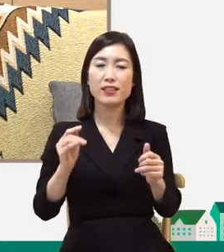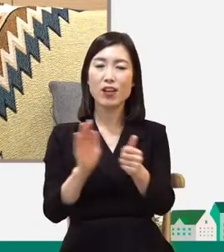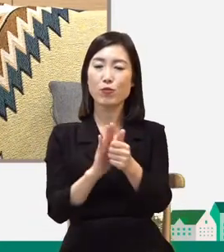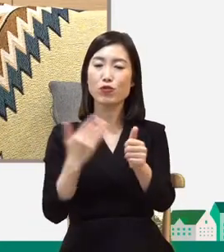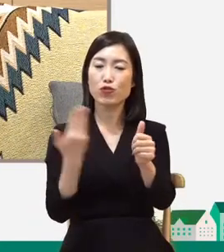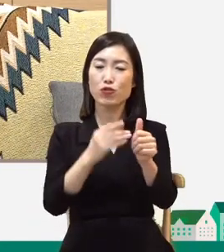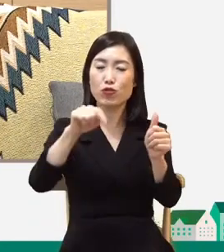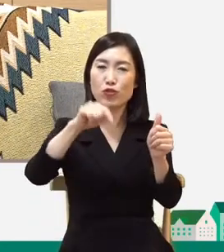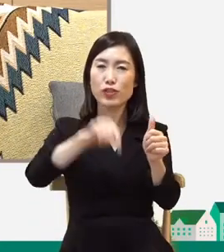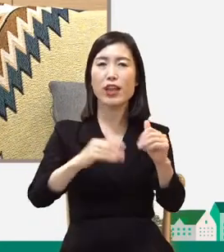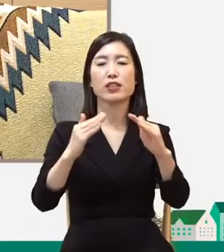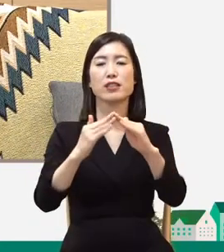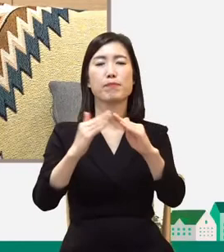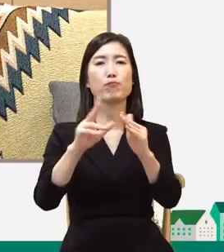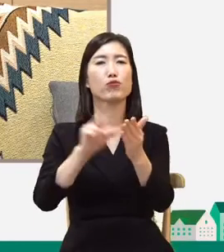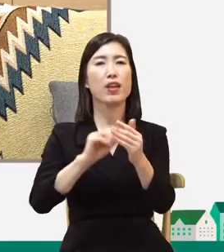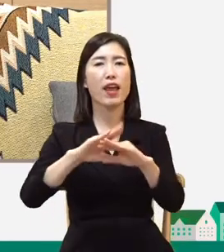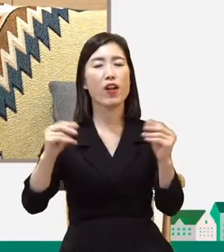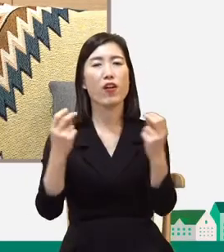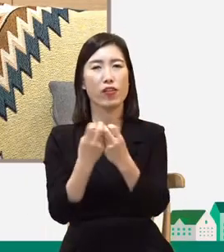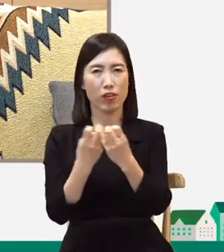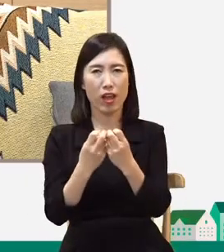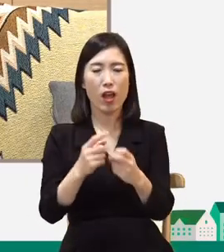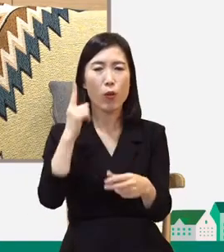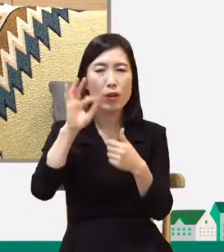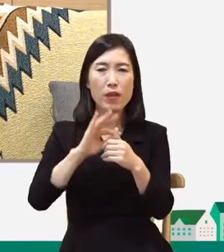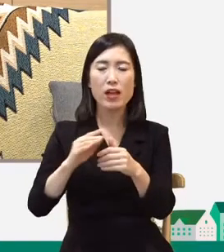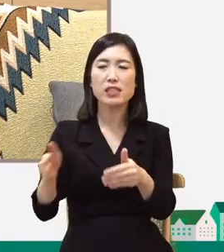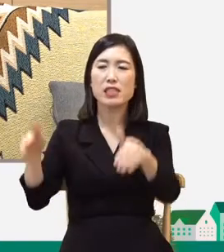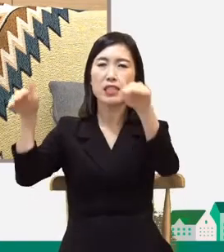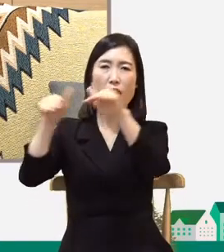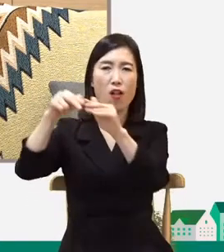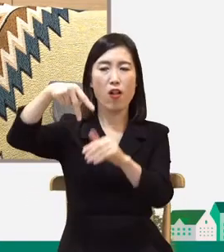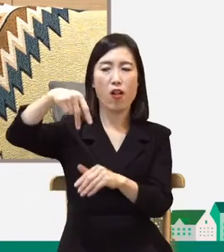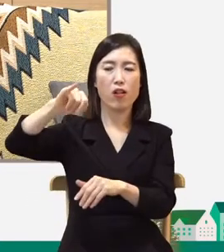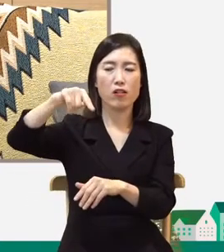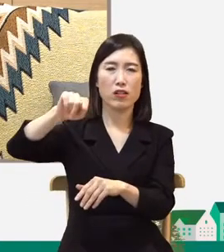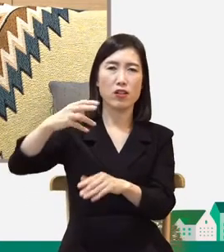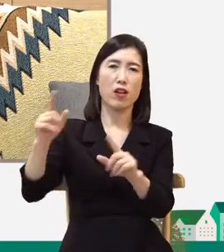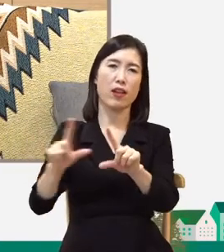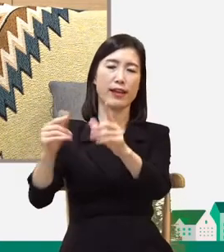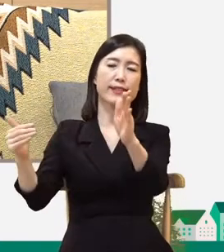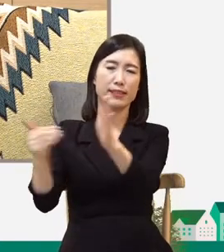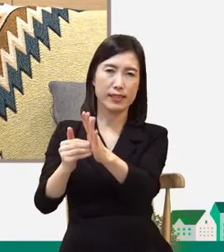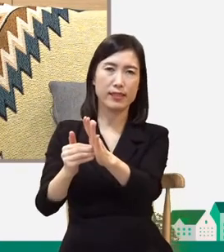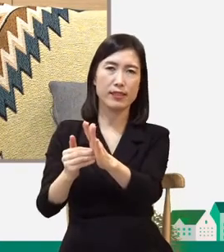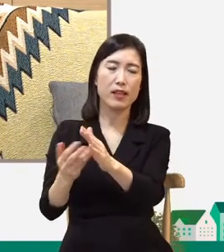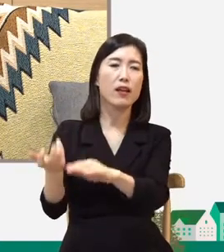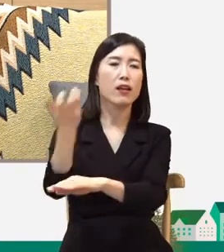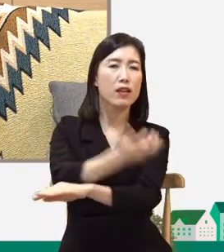어떻게 해결할 것이냐 왜냐하면은 시설에서 나와서 지역사회 통합되기 위해서는 무엇보다도 주거가